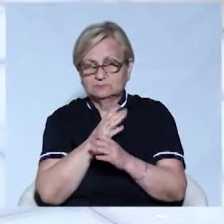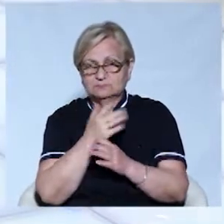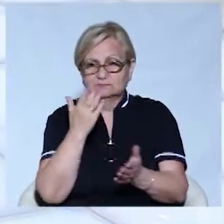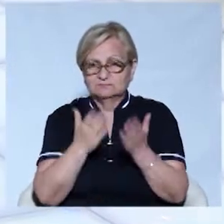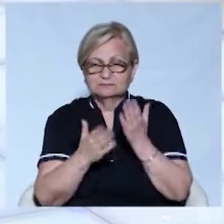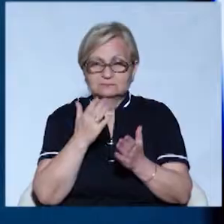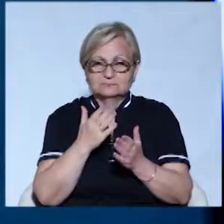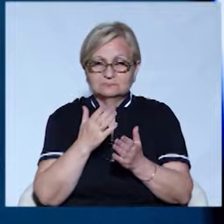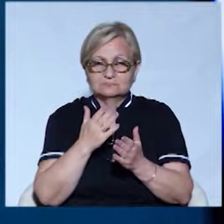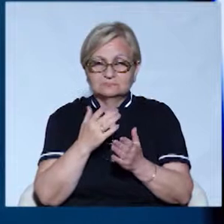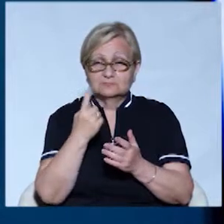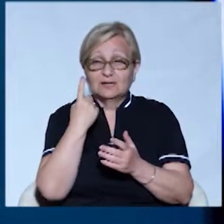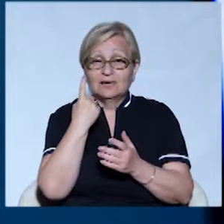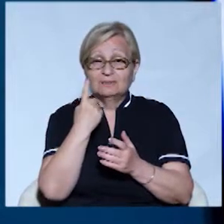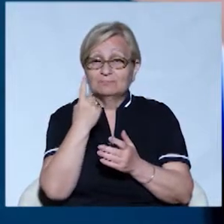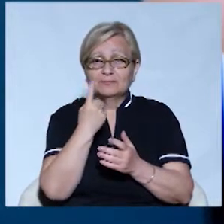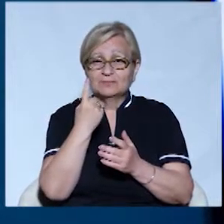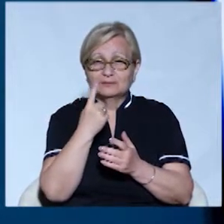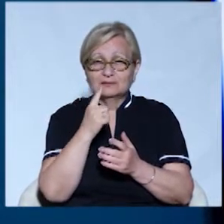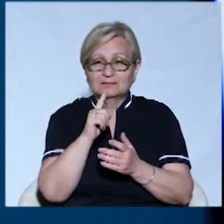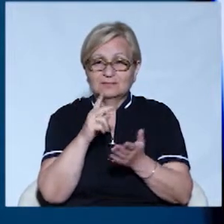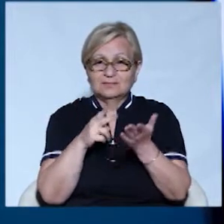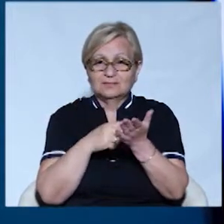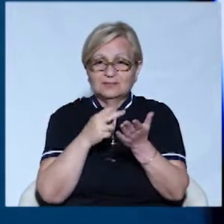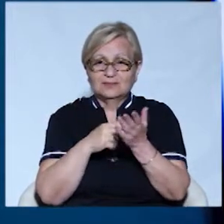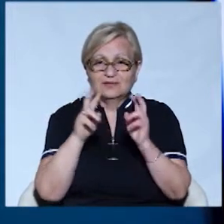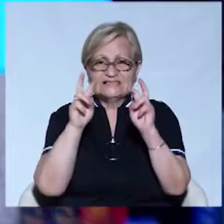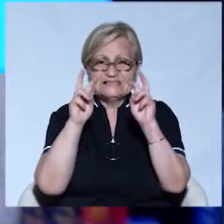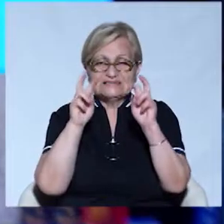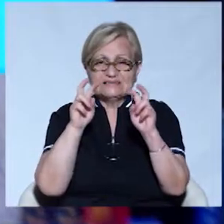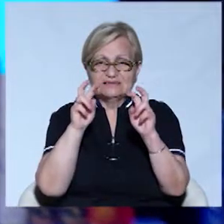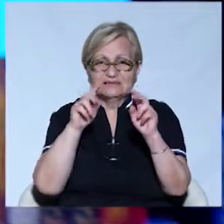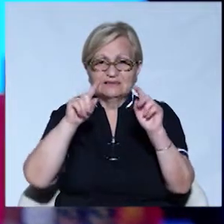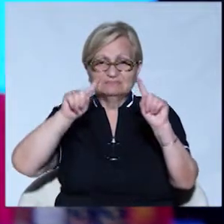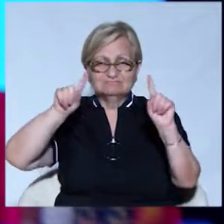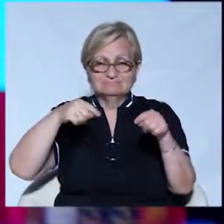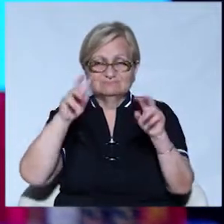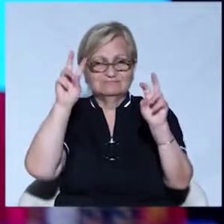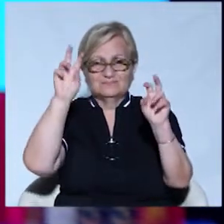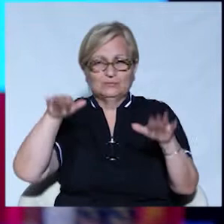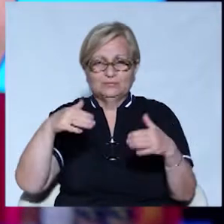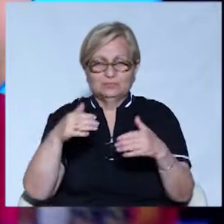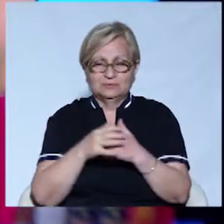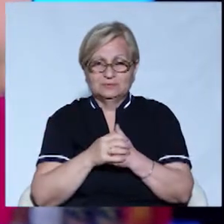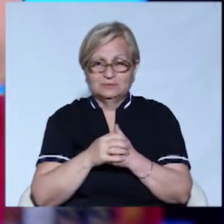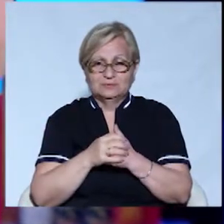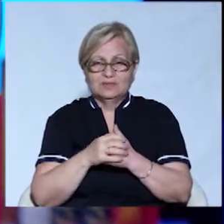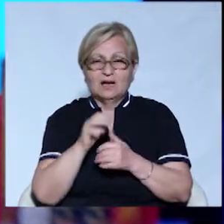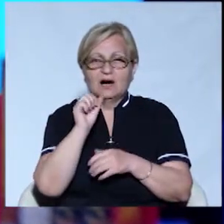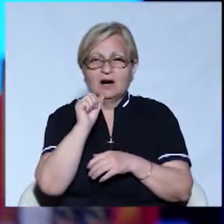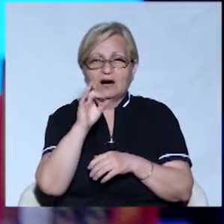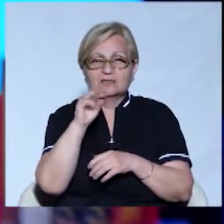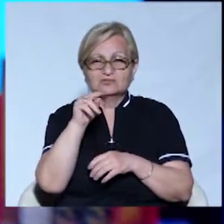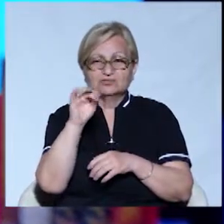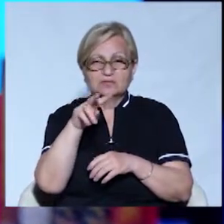ალბათ ერთ-ერთი ის არის, რომ წიგნის სათაური არ არის ბჭყარებში ჩასმული. არჩილ